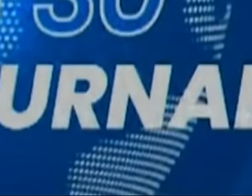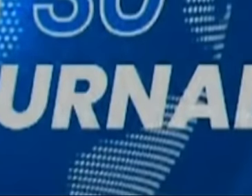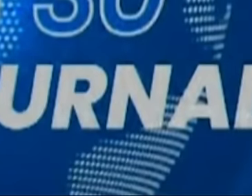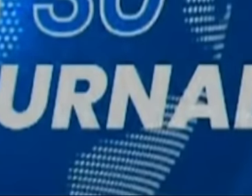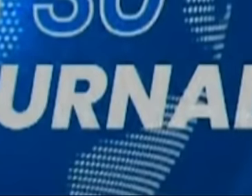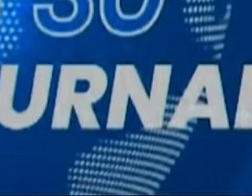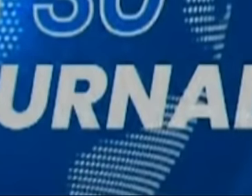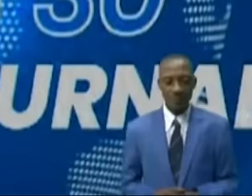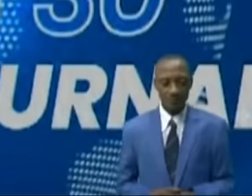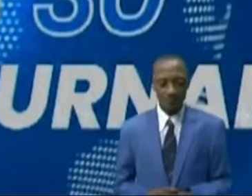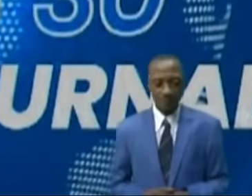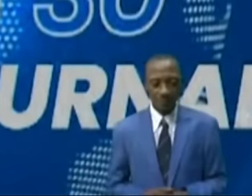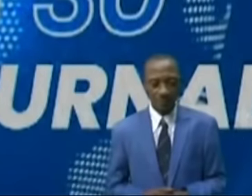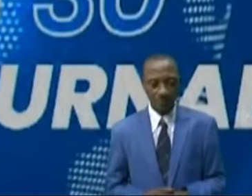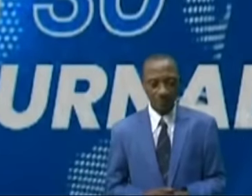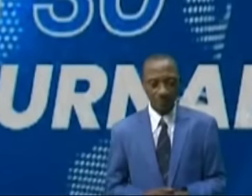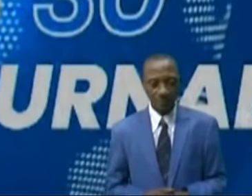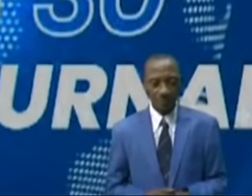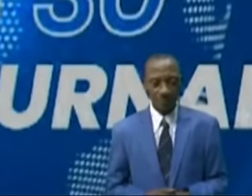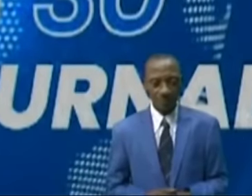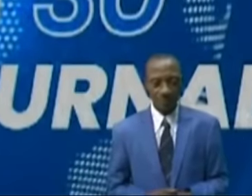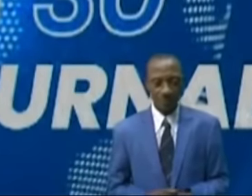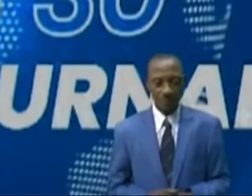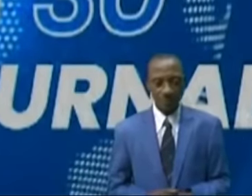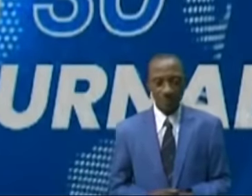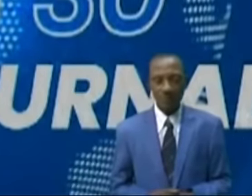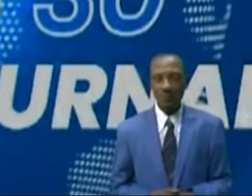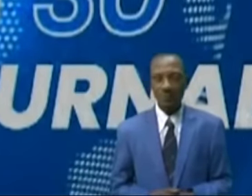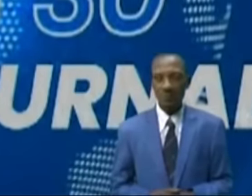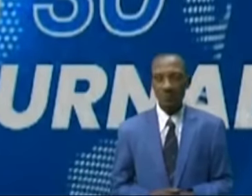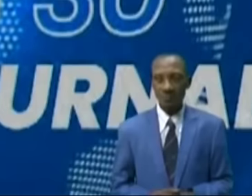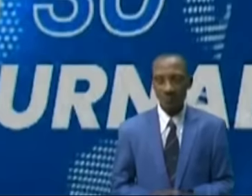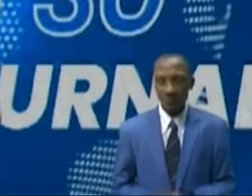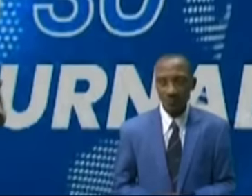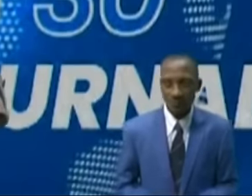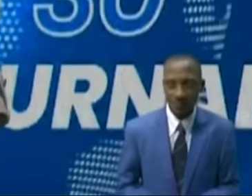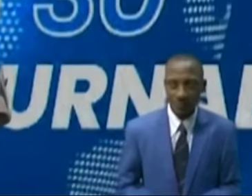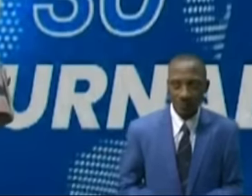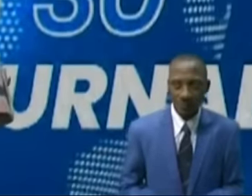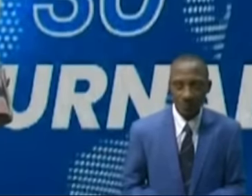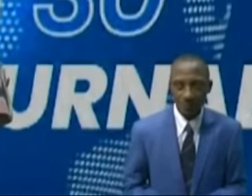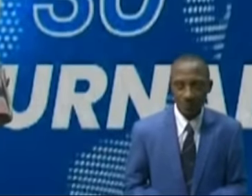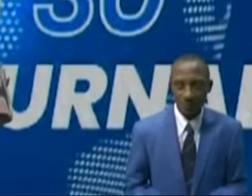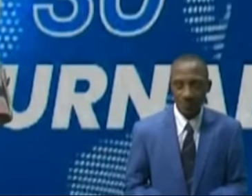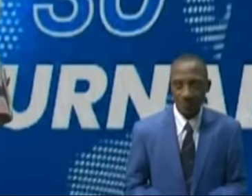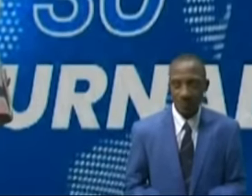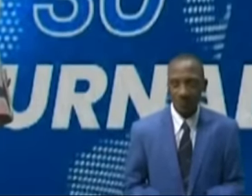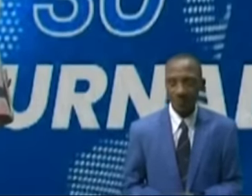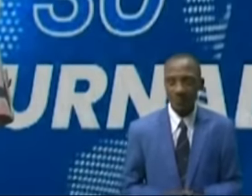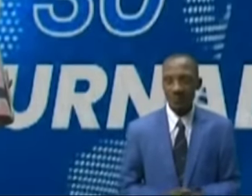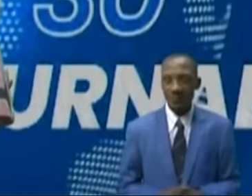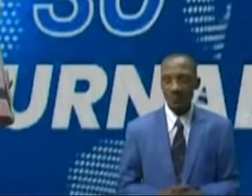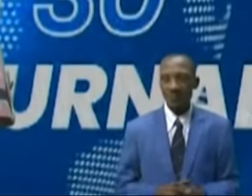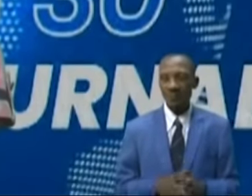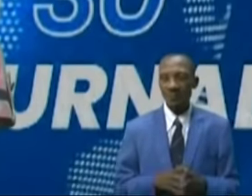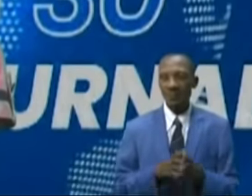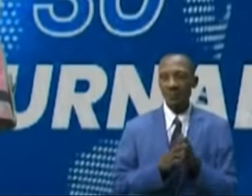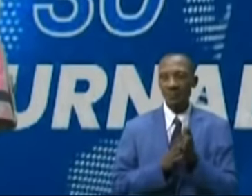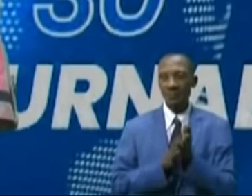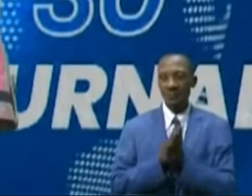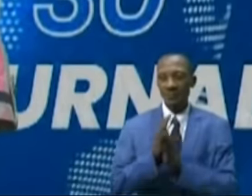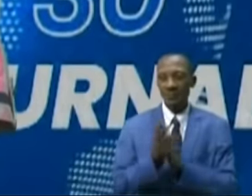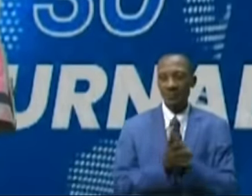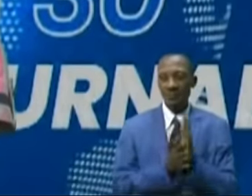pas un seul centime ne sera déboursé par les parents de finalistes du Nord Kivu comme droit des participations à l'examen d'État de